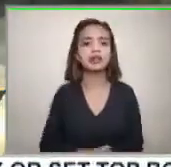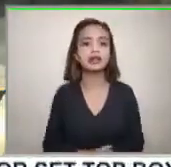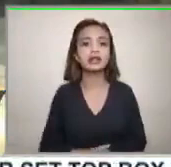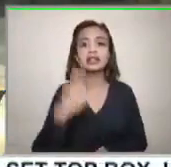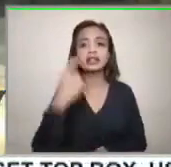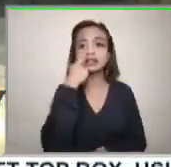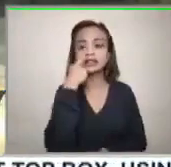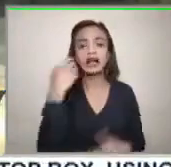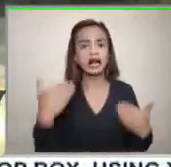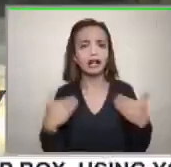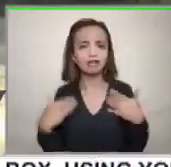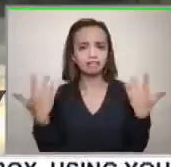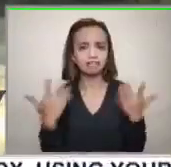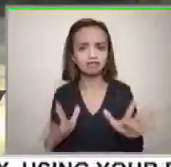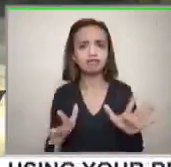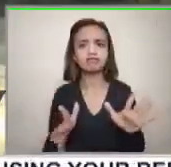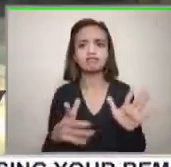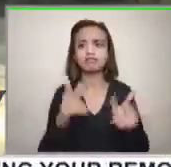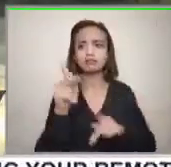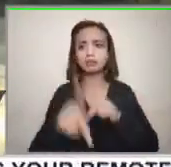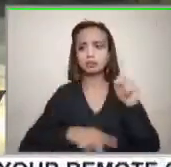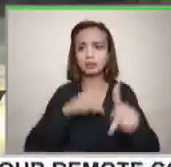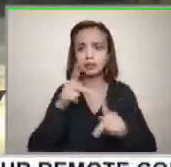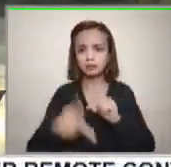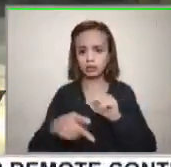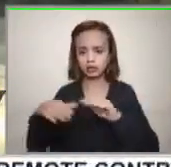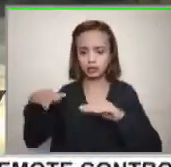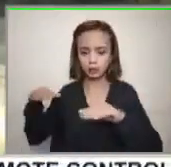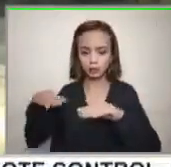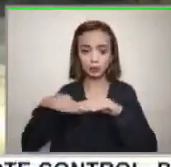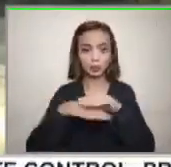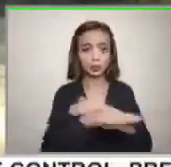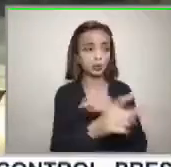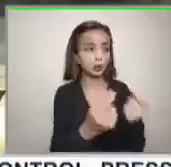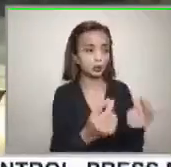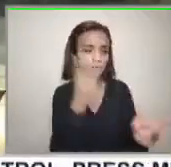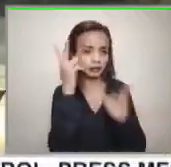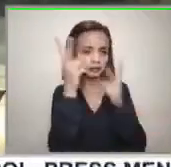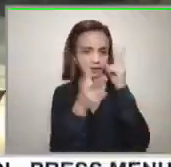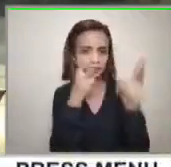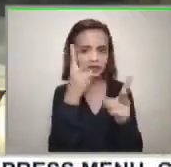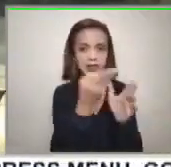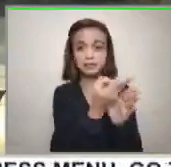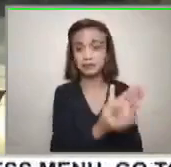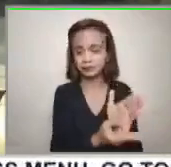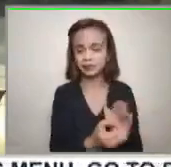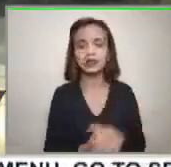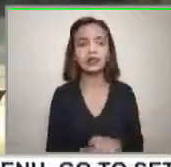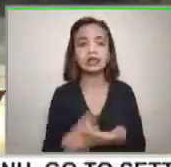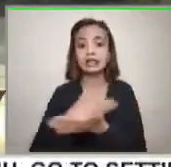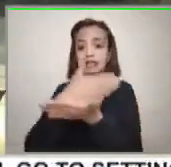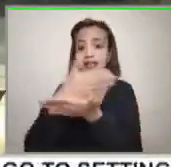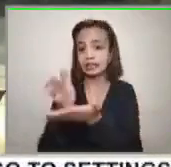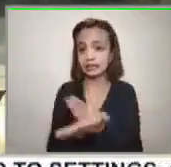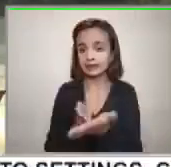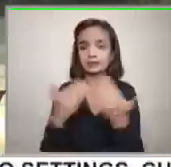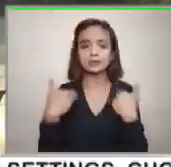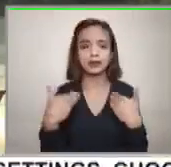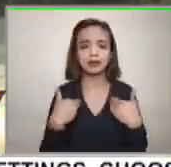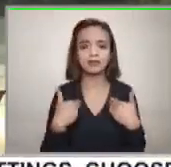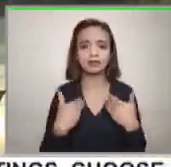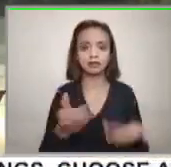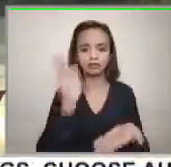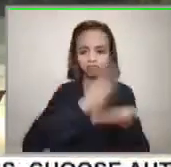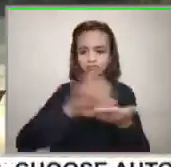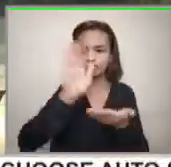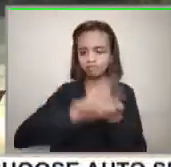na tayong mga individual na pumapasok dito para dalawin yung kanilang mga mahal sa buhay. Ang ilan naman ay may mga dala na panlinis sa puntod ng kanilang